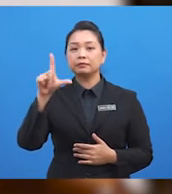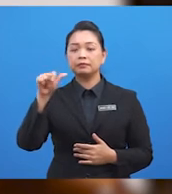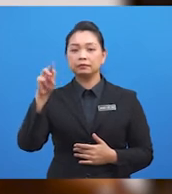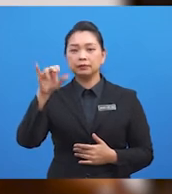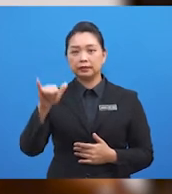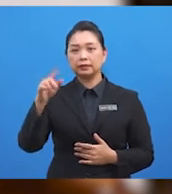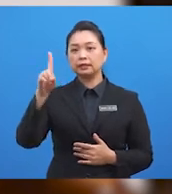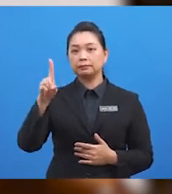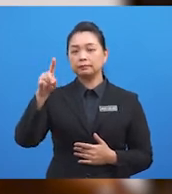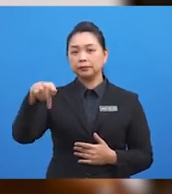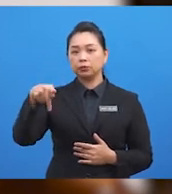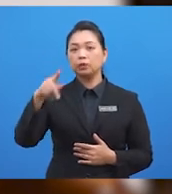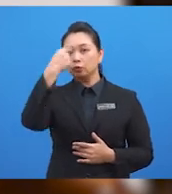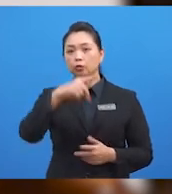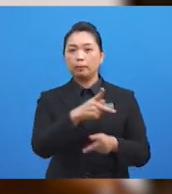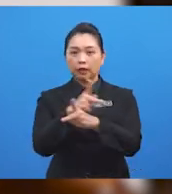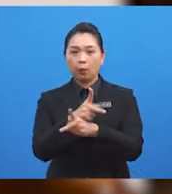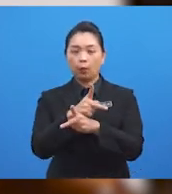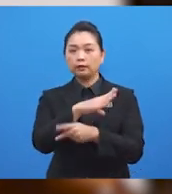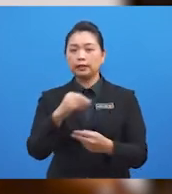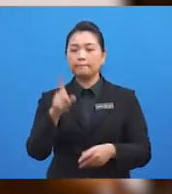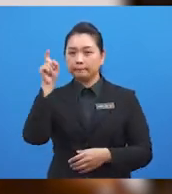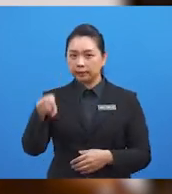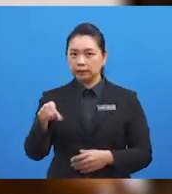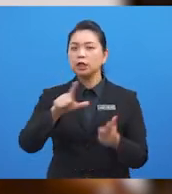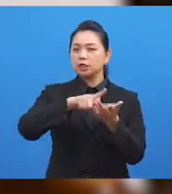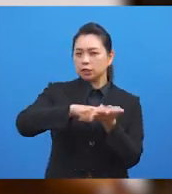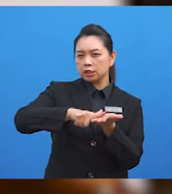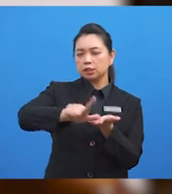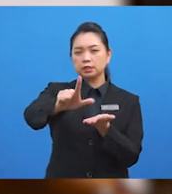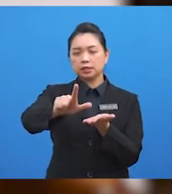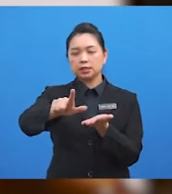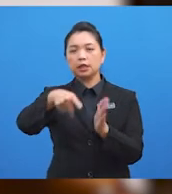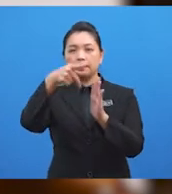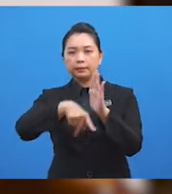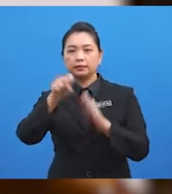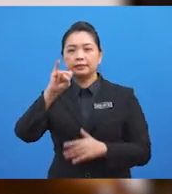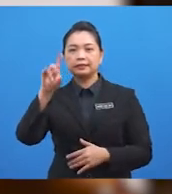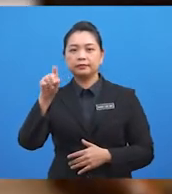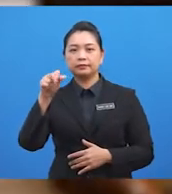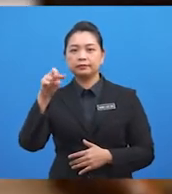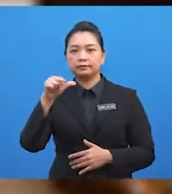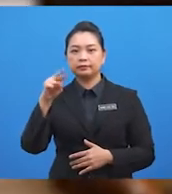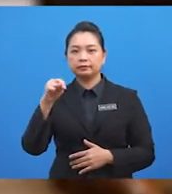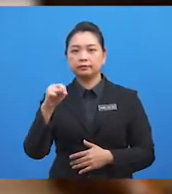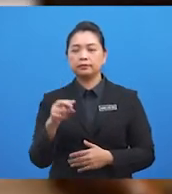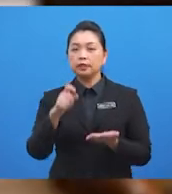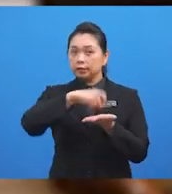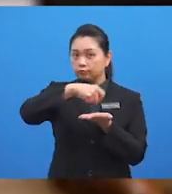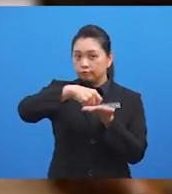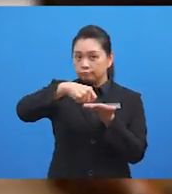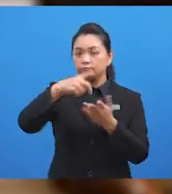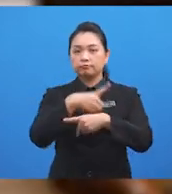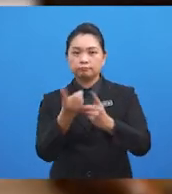dipertua bagi mengawal serta memastikan kelancaran persidangan. Setiausaha